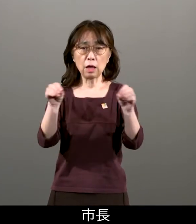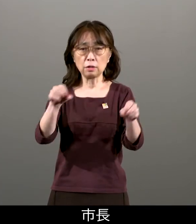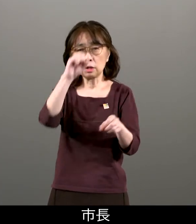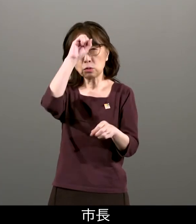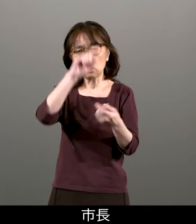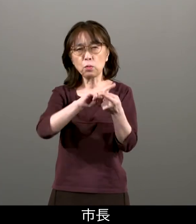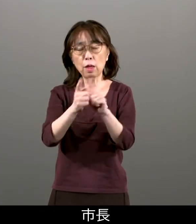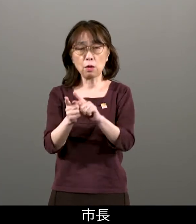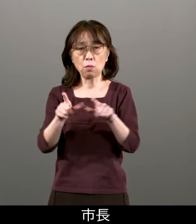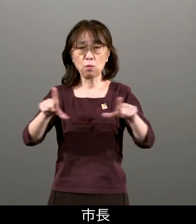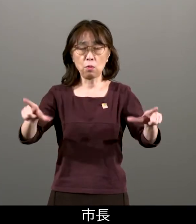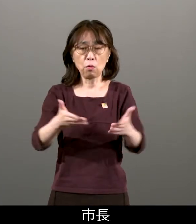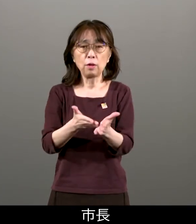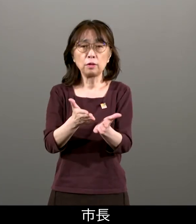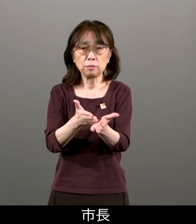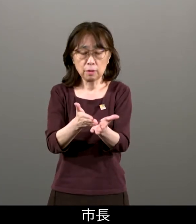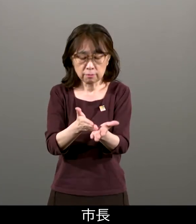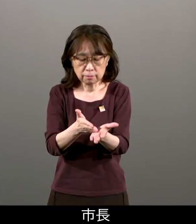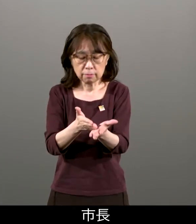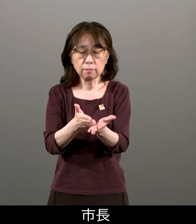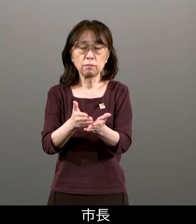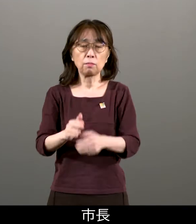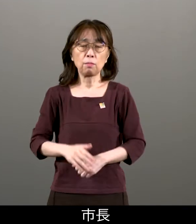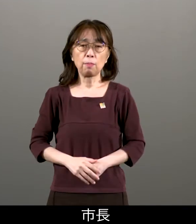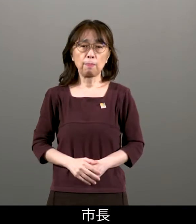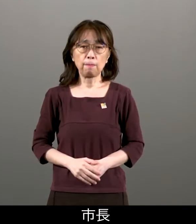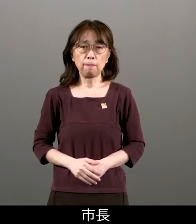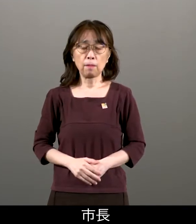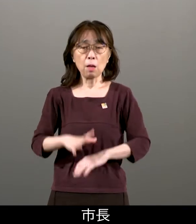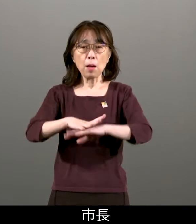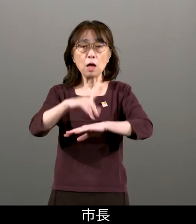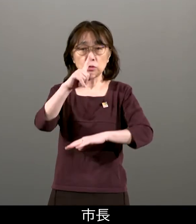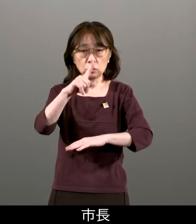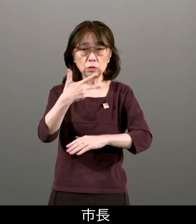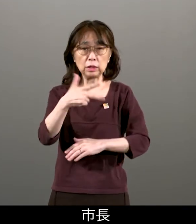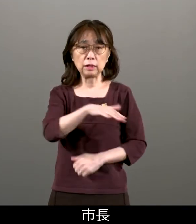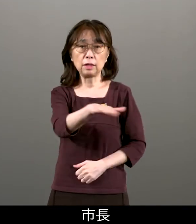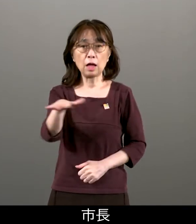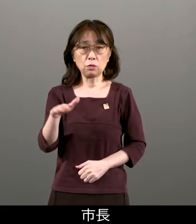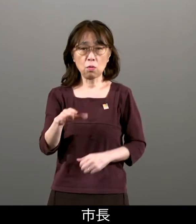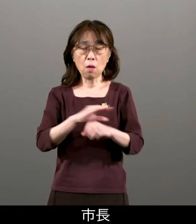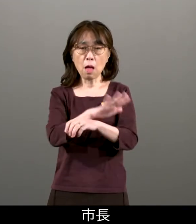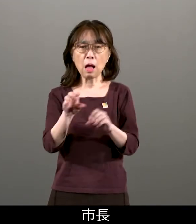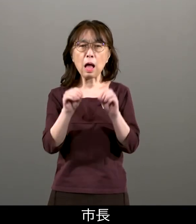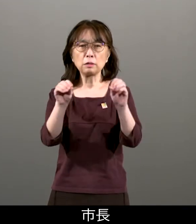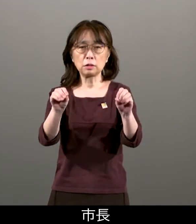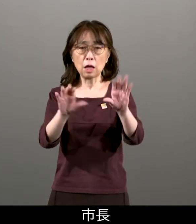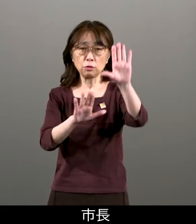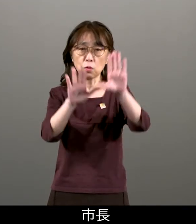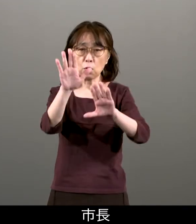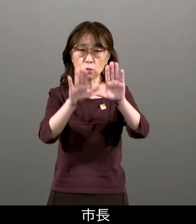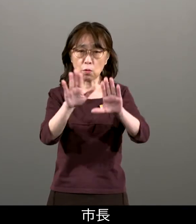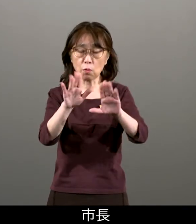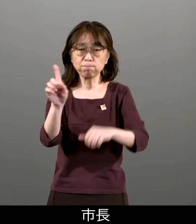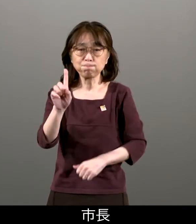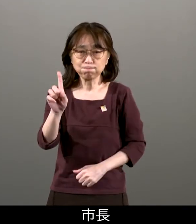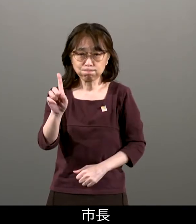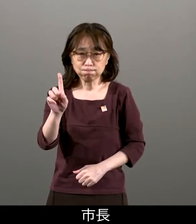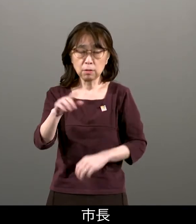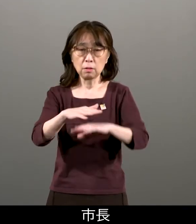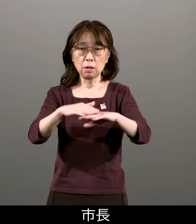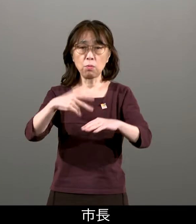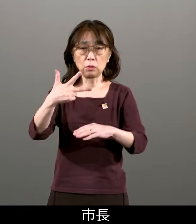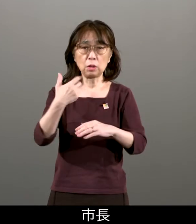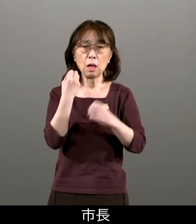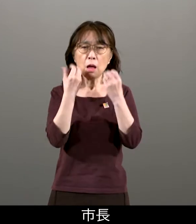対応についてお話をさせていただきます。まず市内の感染状況でありますけれども、札幌市の